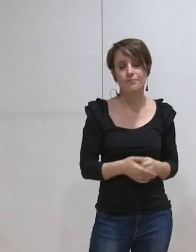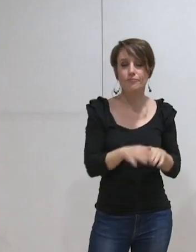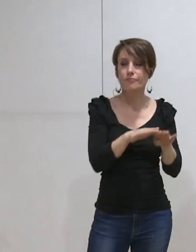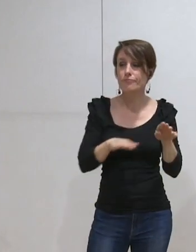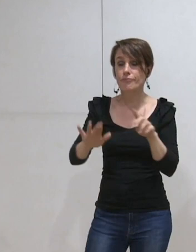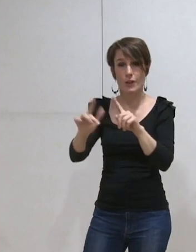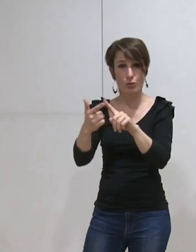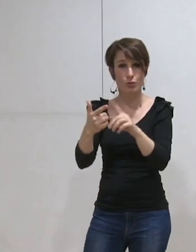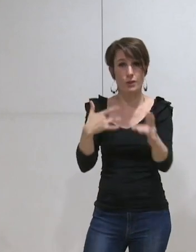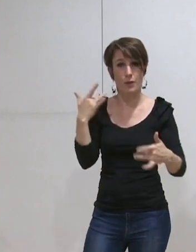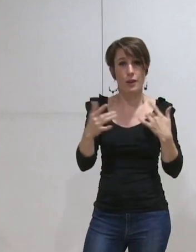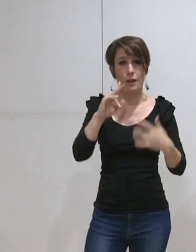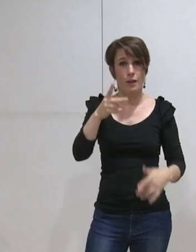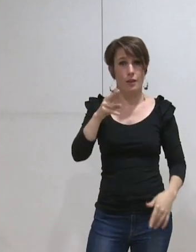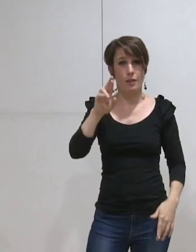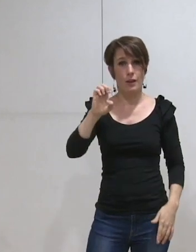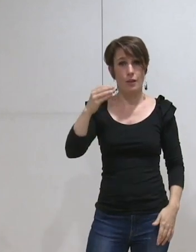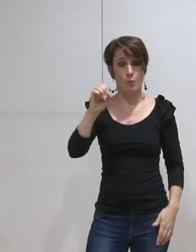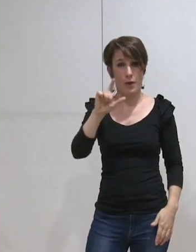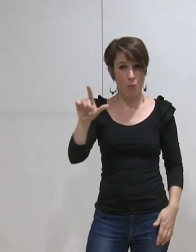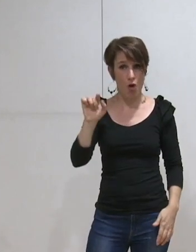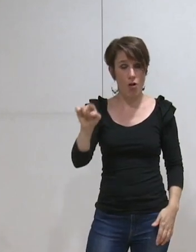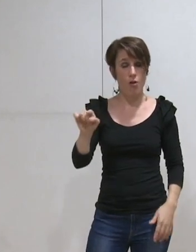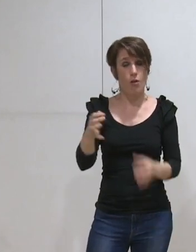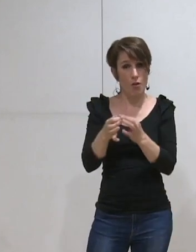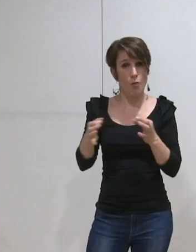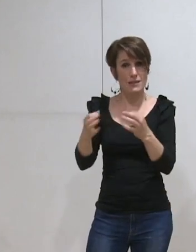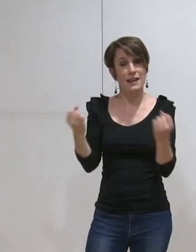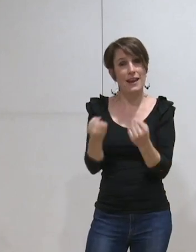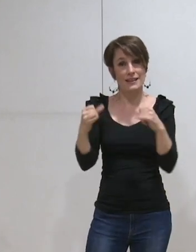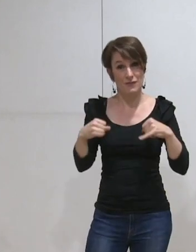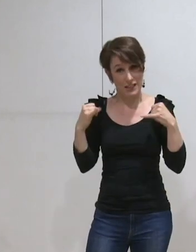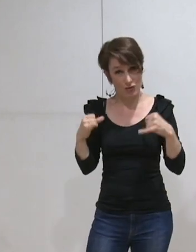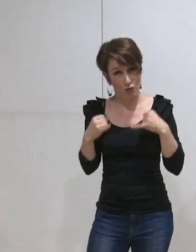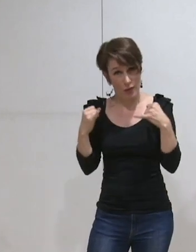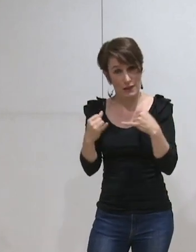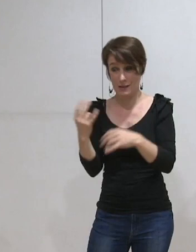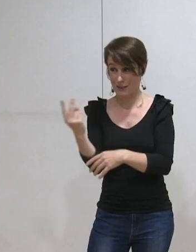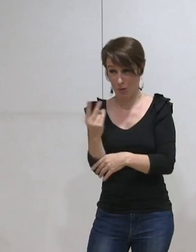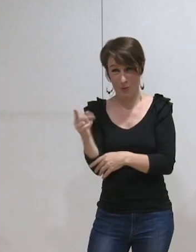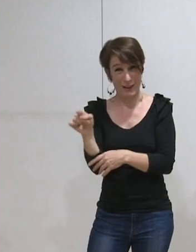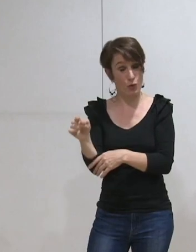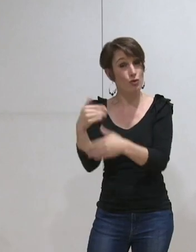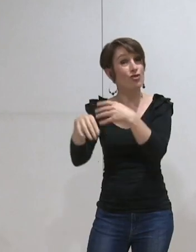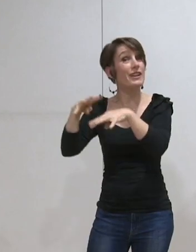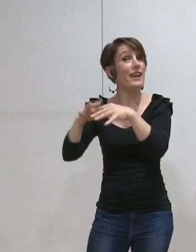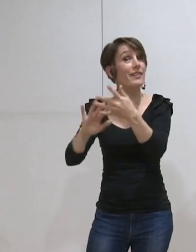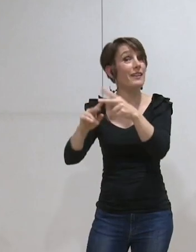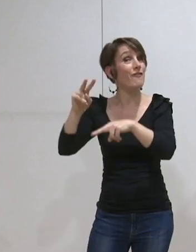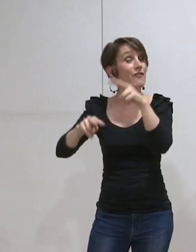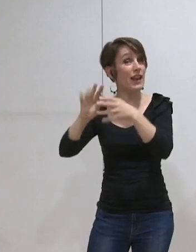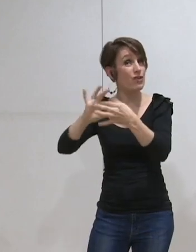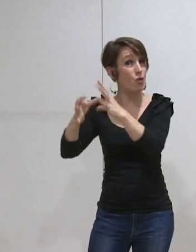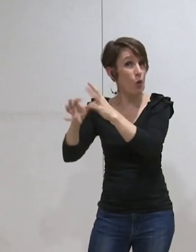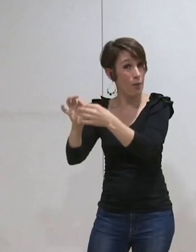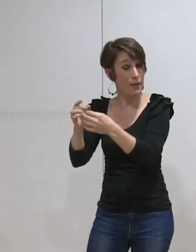et donc la salle d'activité jeunesse de la MJC au village olympique qui ont été détruits dans la soirée de samedi par